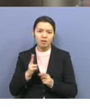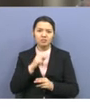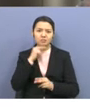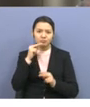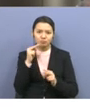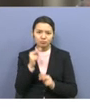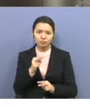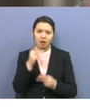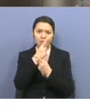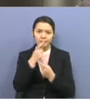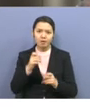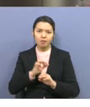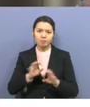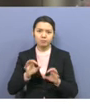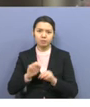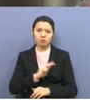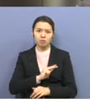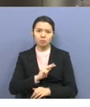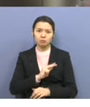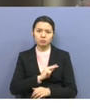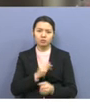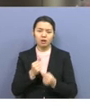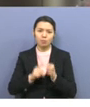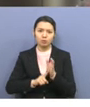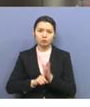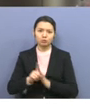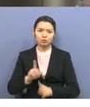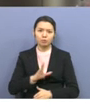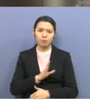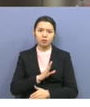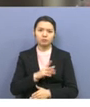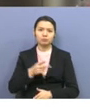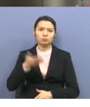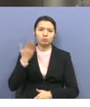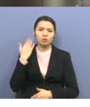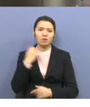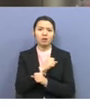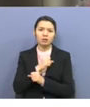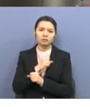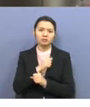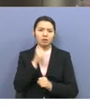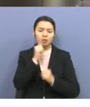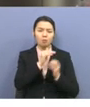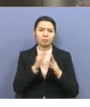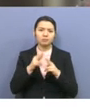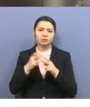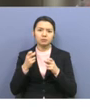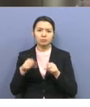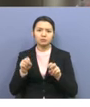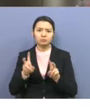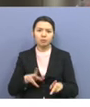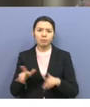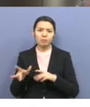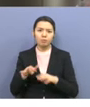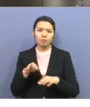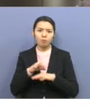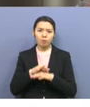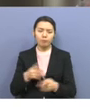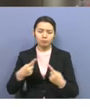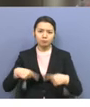бойынша ақпараттық түсіндіру жұмыстары мақтап қолға алынған. Өткен демалыс күндері әр үйге қауіпсіздік атты ауқымды шара